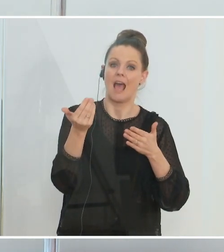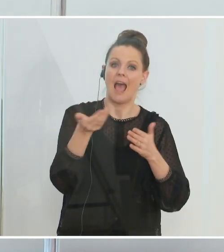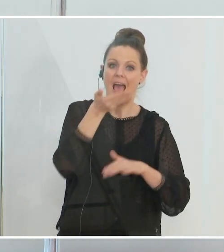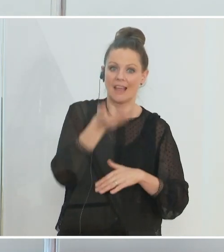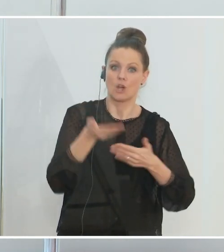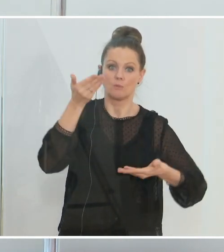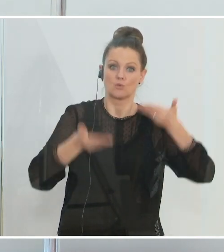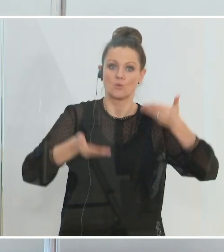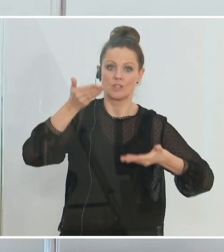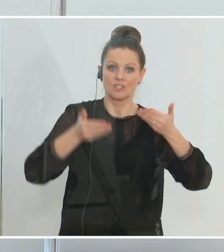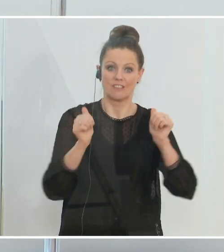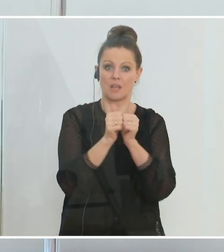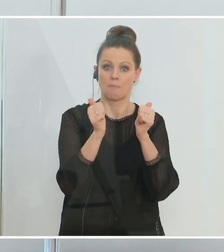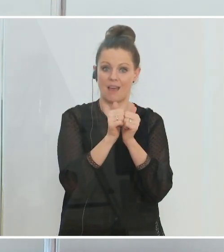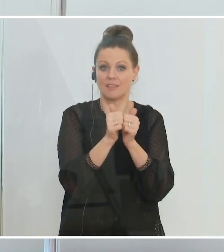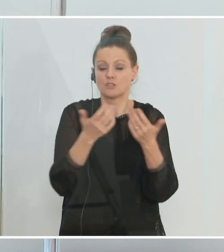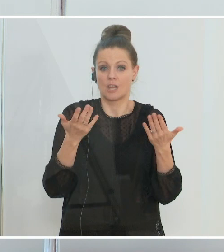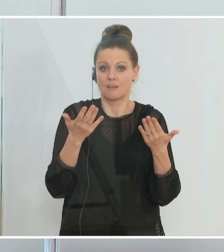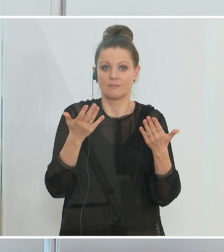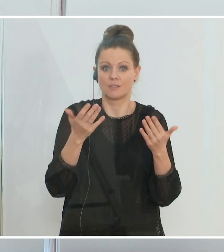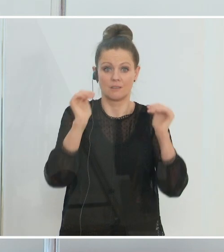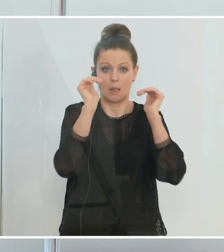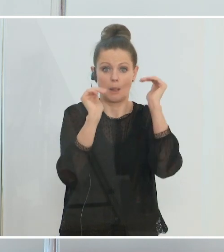Einkommensunterschied auch innerhalb der Partnerschaft